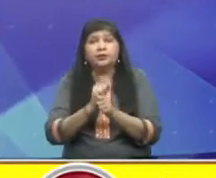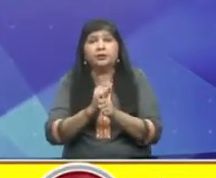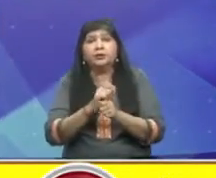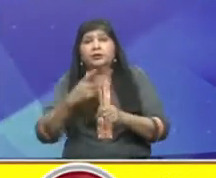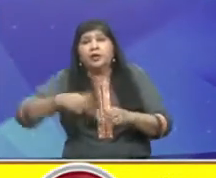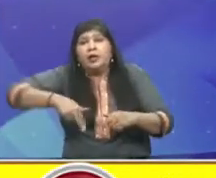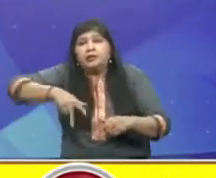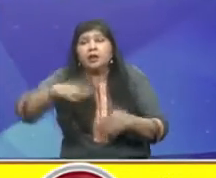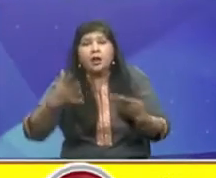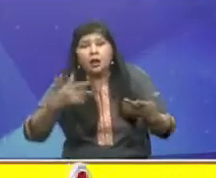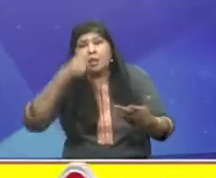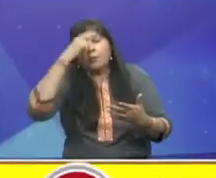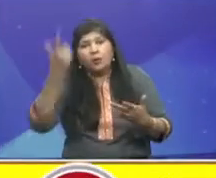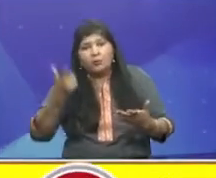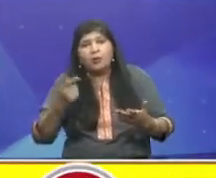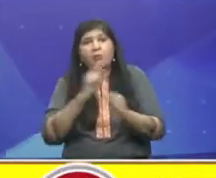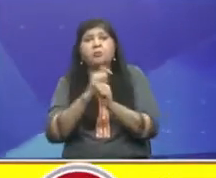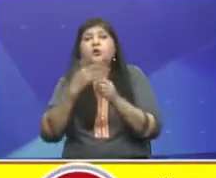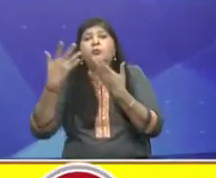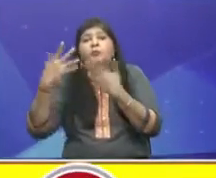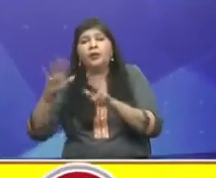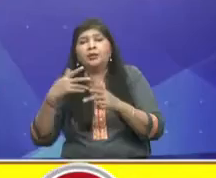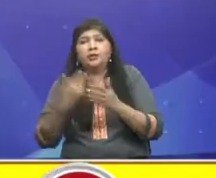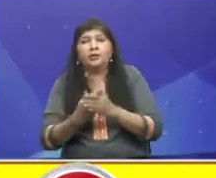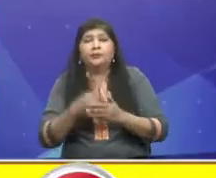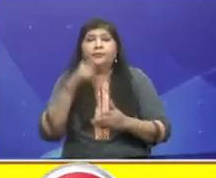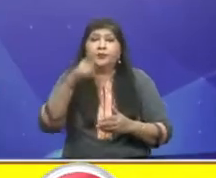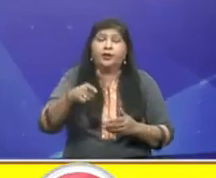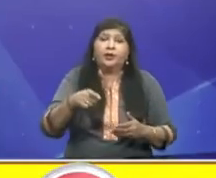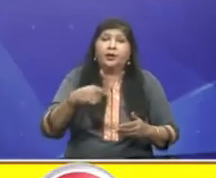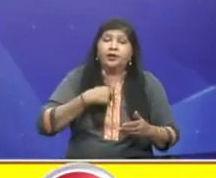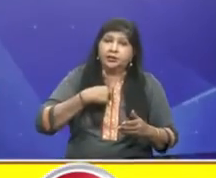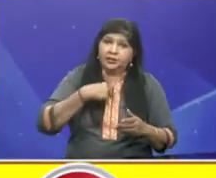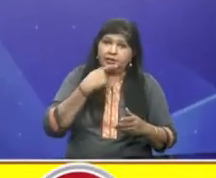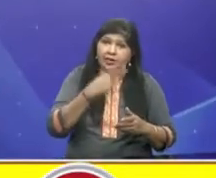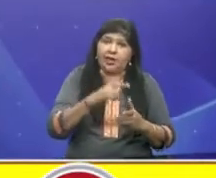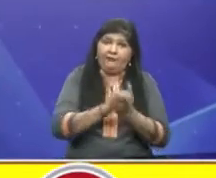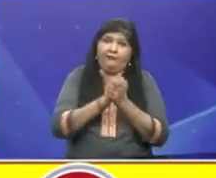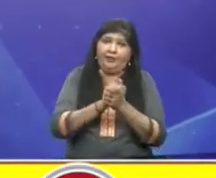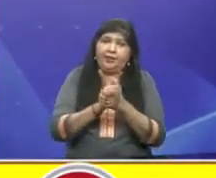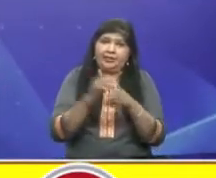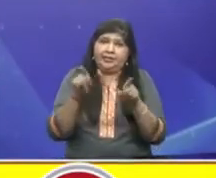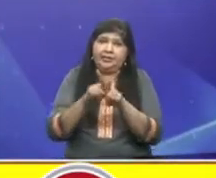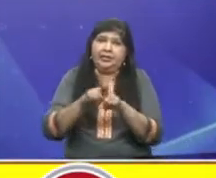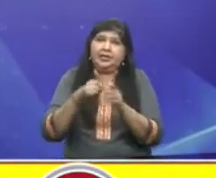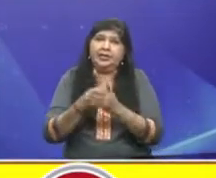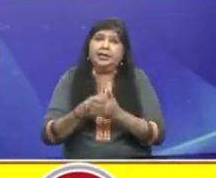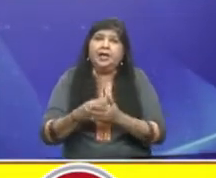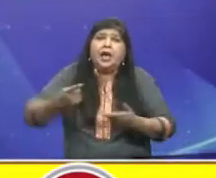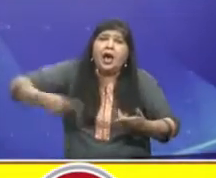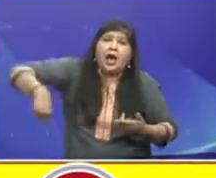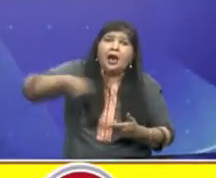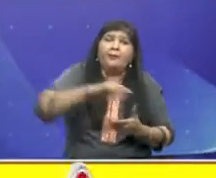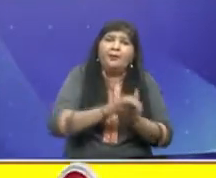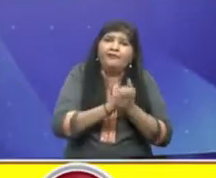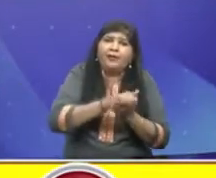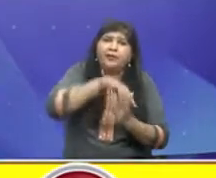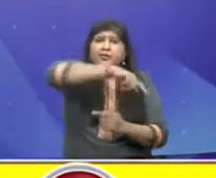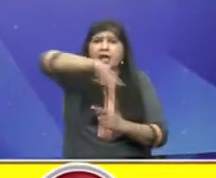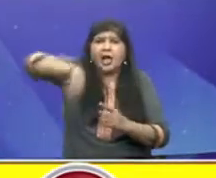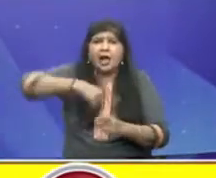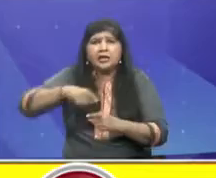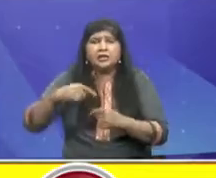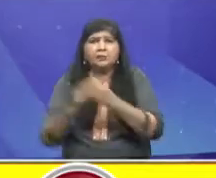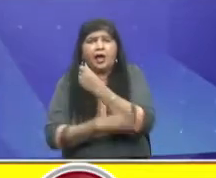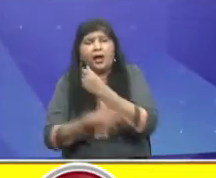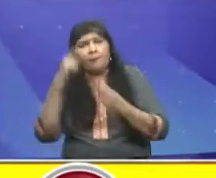कदम नहीं चल पाते, जीना नहीं चढ़ पाते थे सर। बस तो आप राजेश जी मेरे एक अच्छे साथी बनके जितने गरीबों को